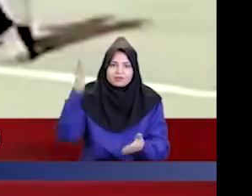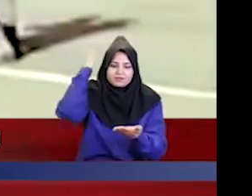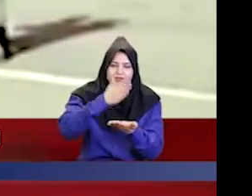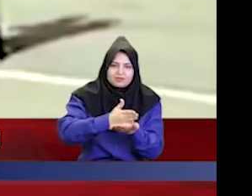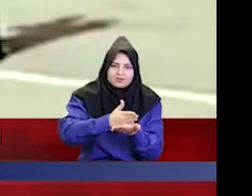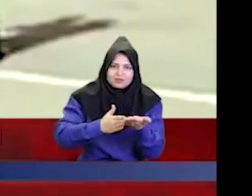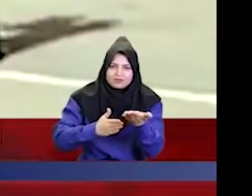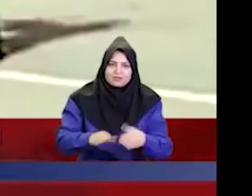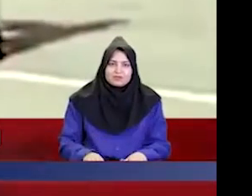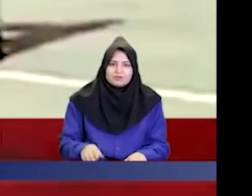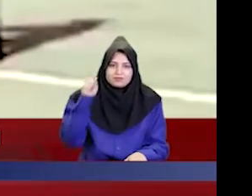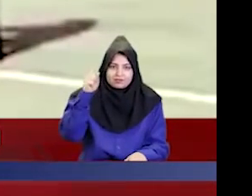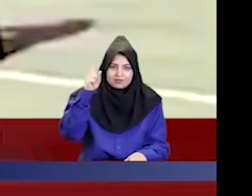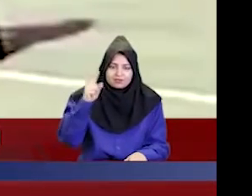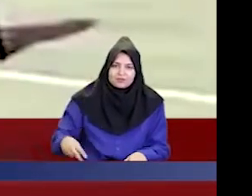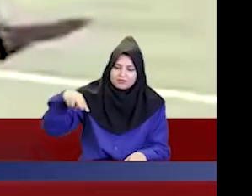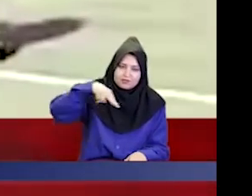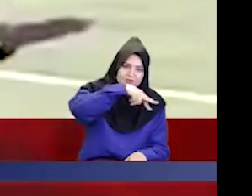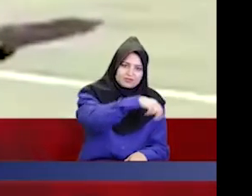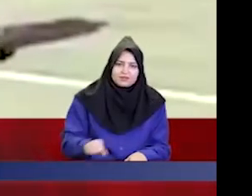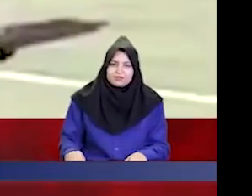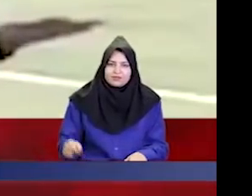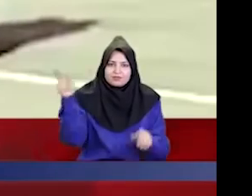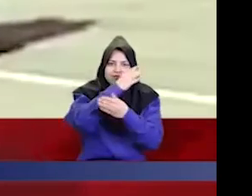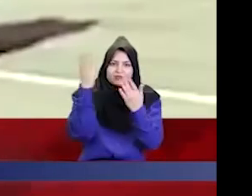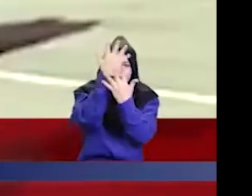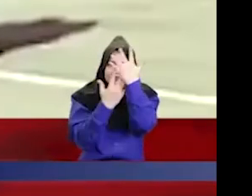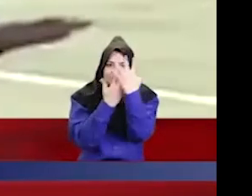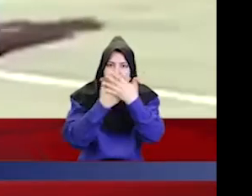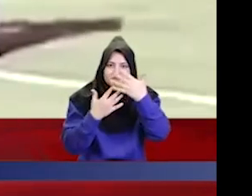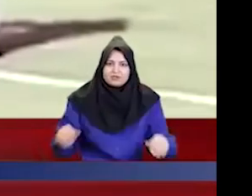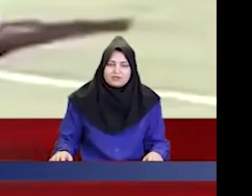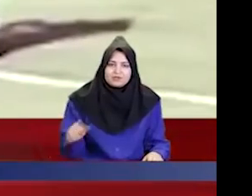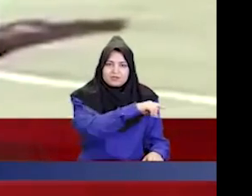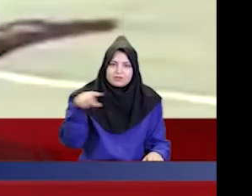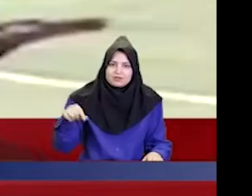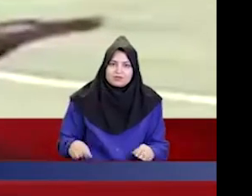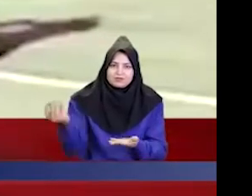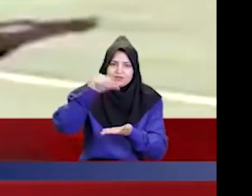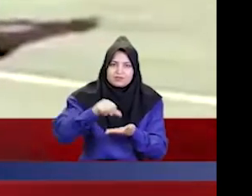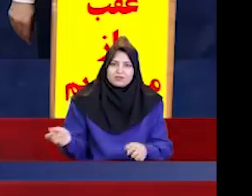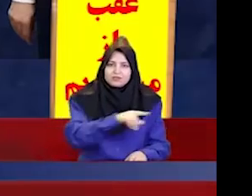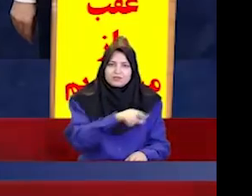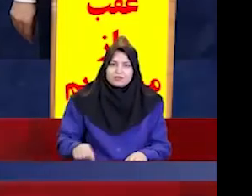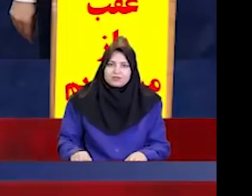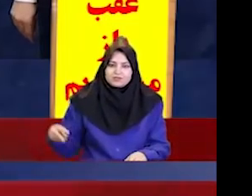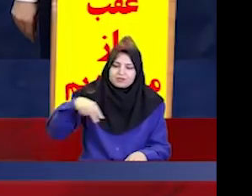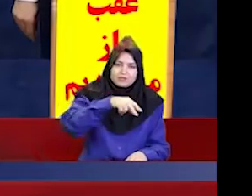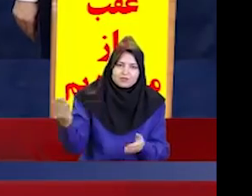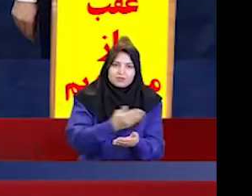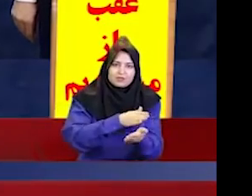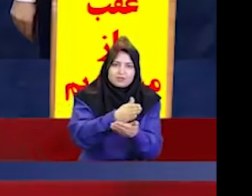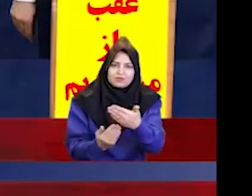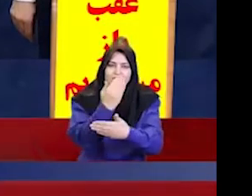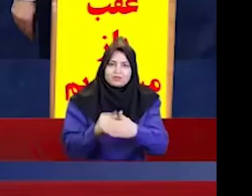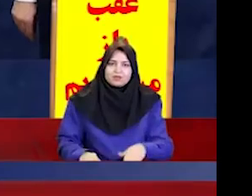www.29.26.ir به مدت 2 ساعت قطع خواهیم کرد تا یک گام دیگر به صدر جدول های کشور های عقب